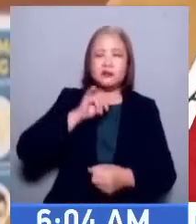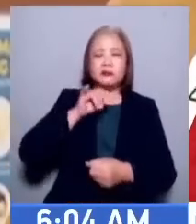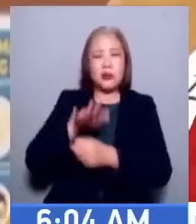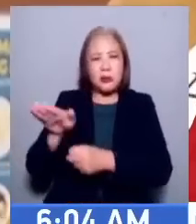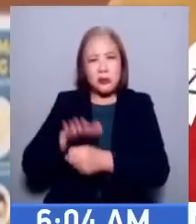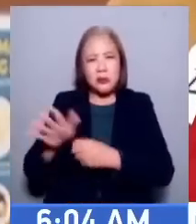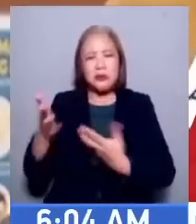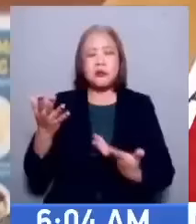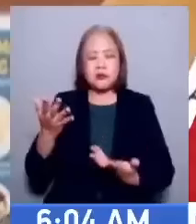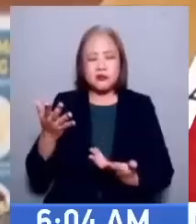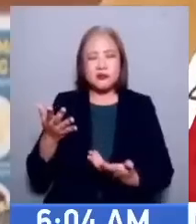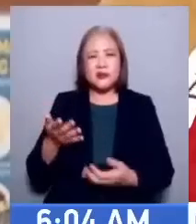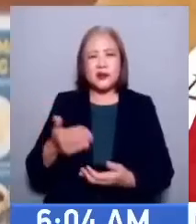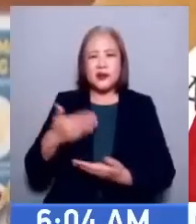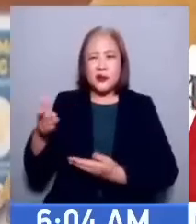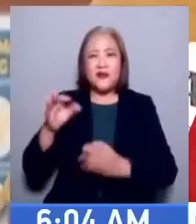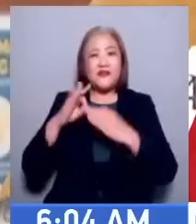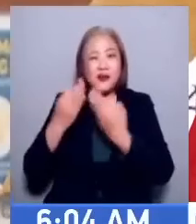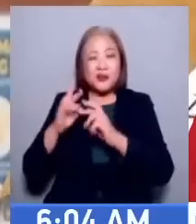Mga kamag-anak din ang victim.